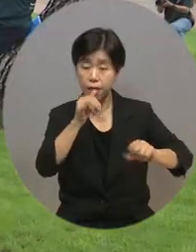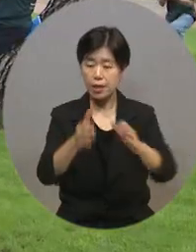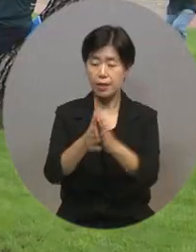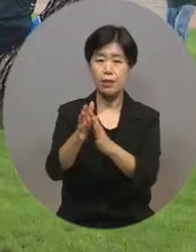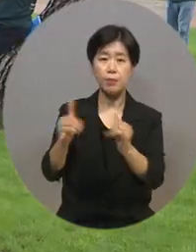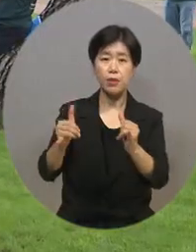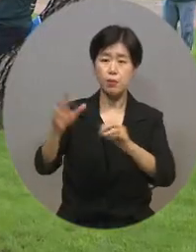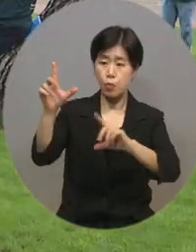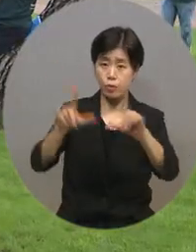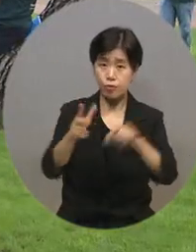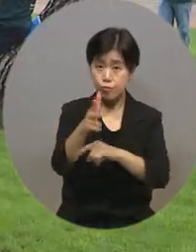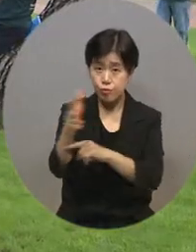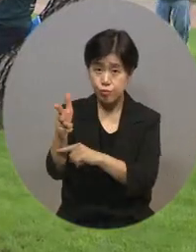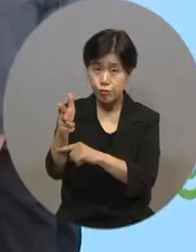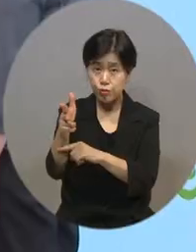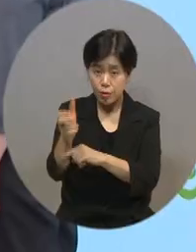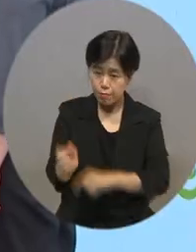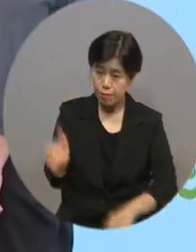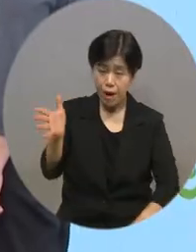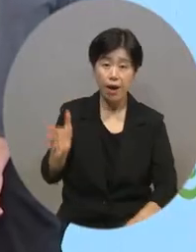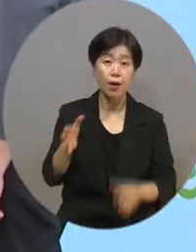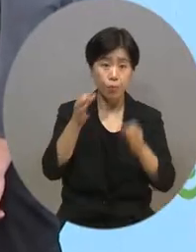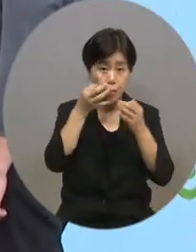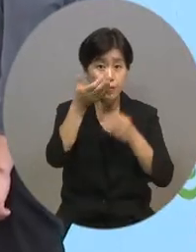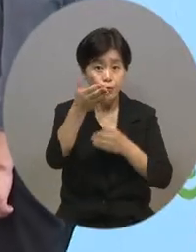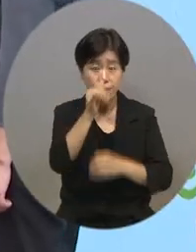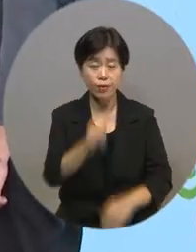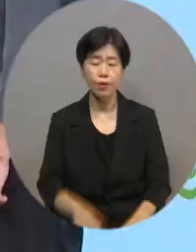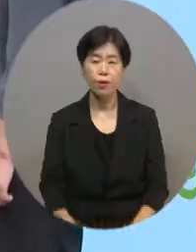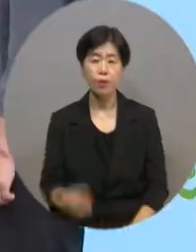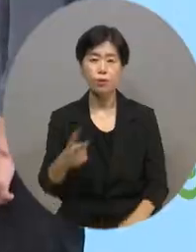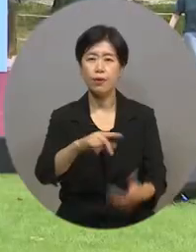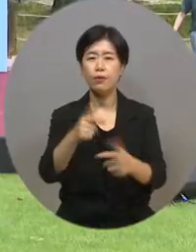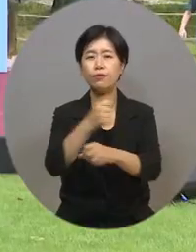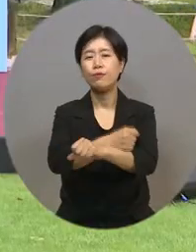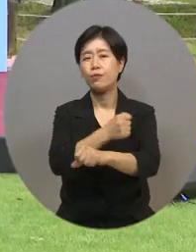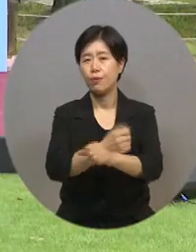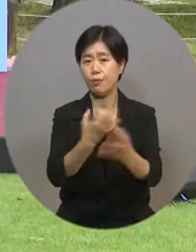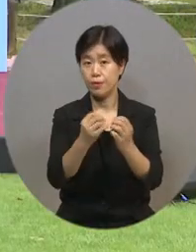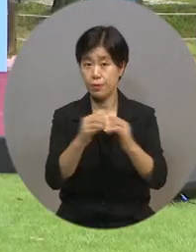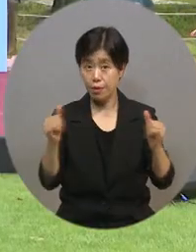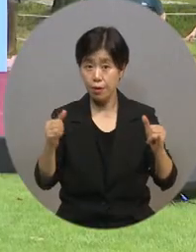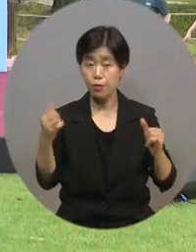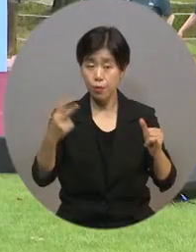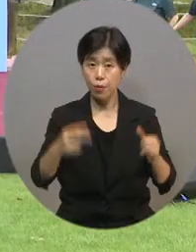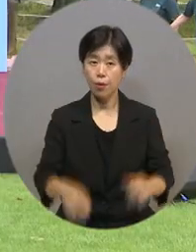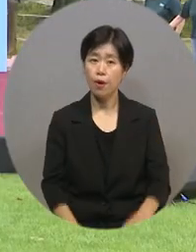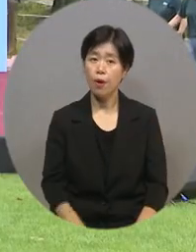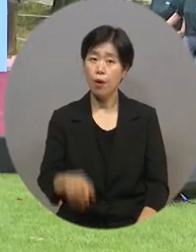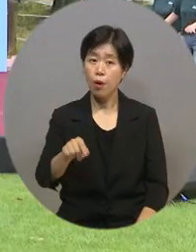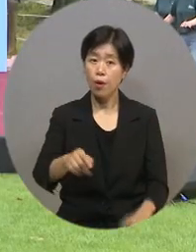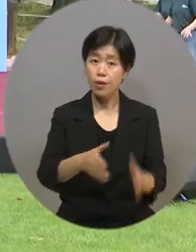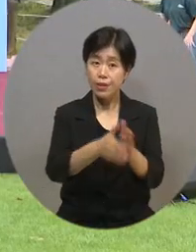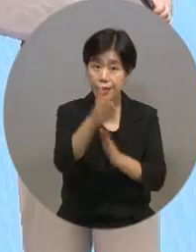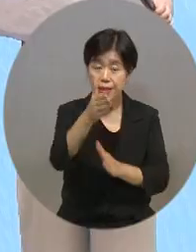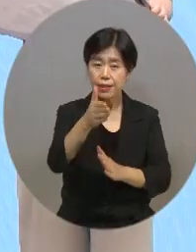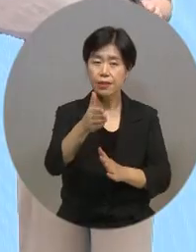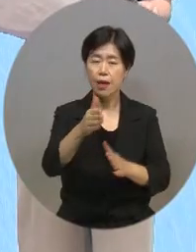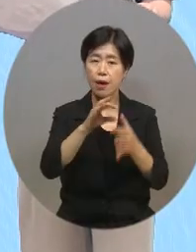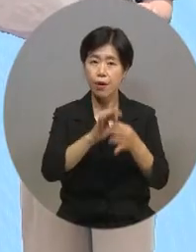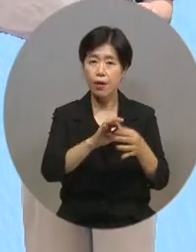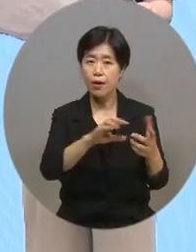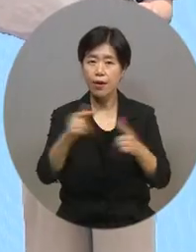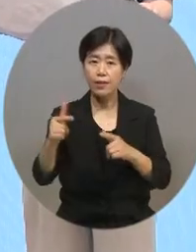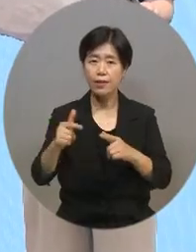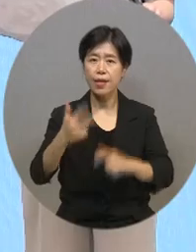담은 영상 상영을 시작으로 자원순환 실천 유공자 표창, 자원순환 도시 순천 선언문 낭독 및